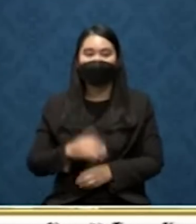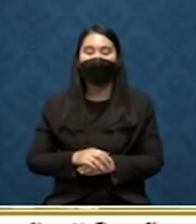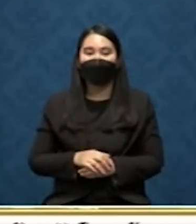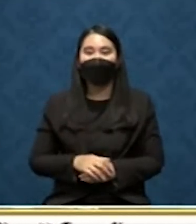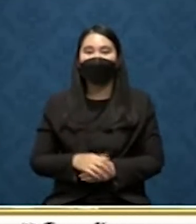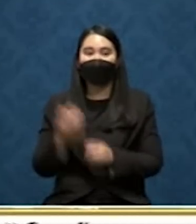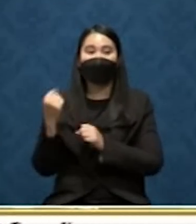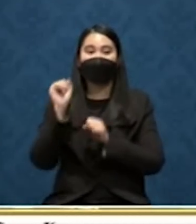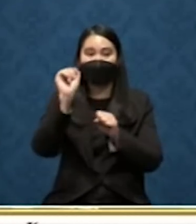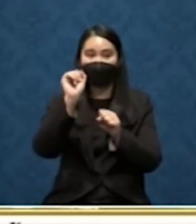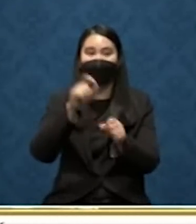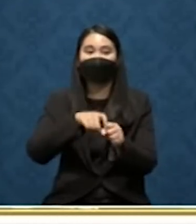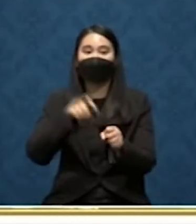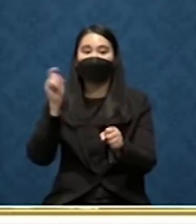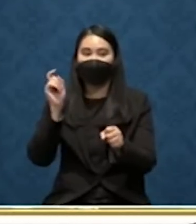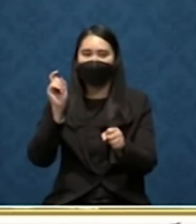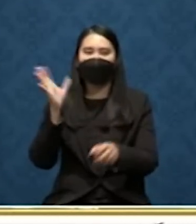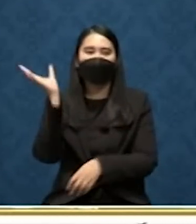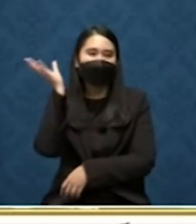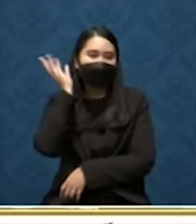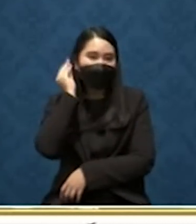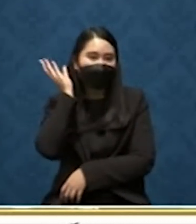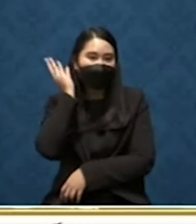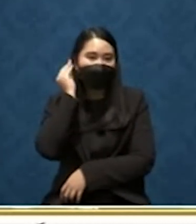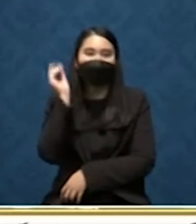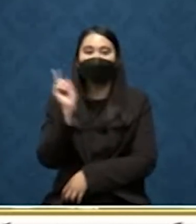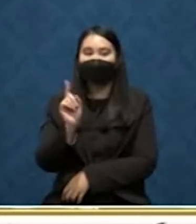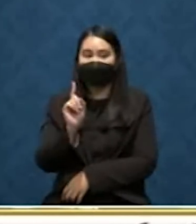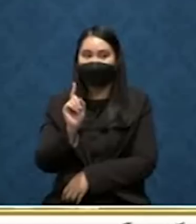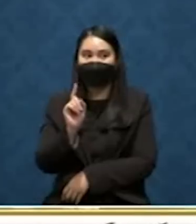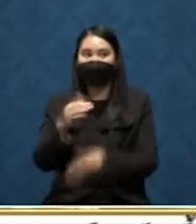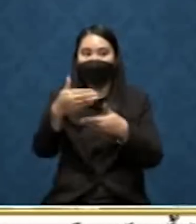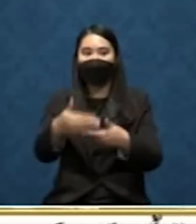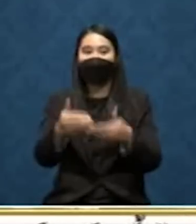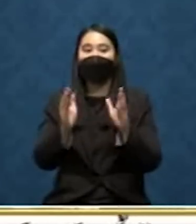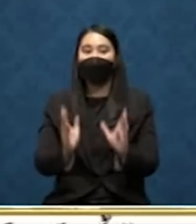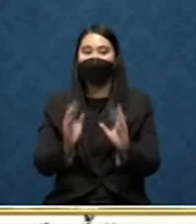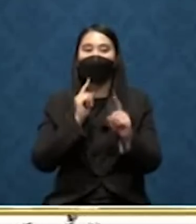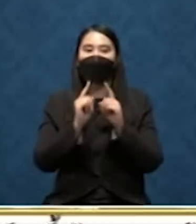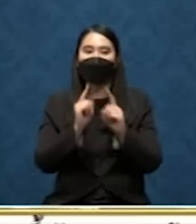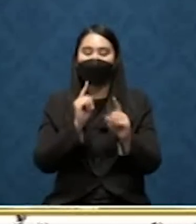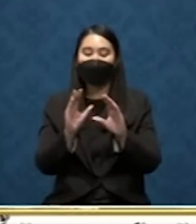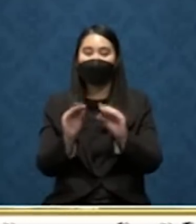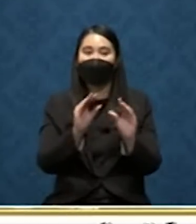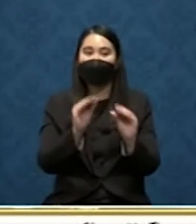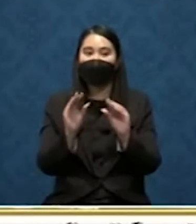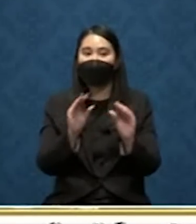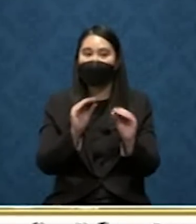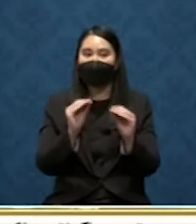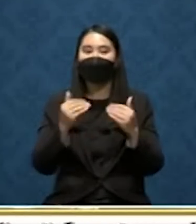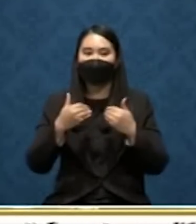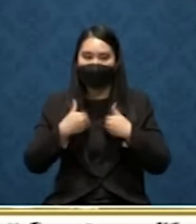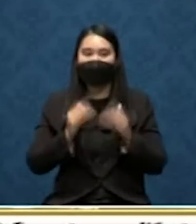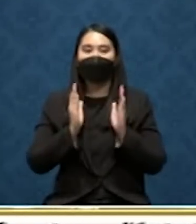อนหมายจับกันนั้นก็แว้ว ๆ มาว่า ในห้องที่คุยกันมีหลายคนอยู่ครับ